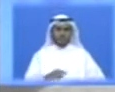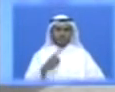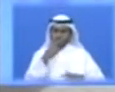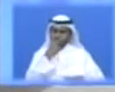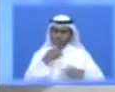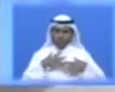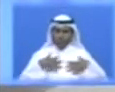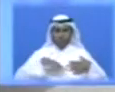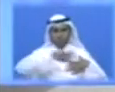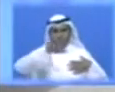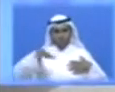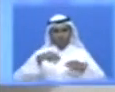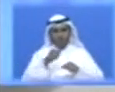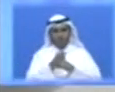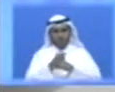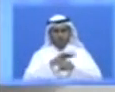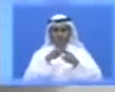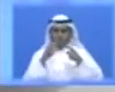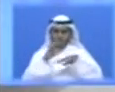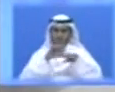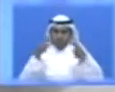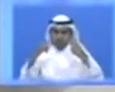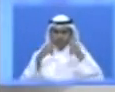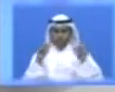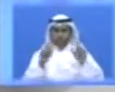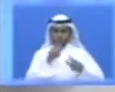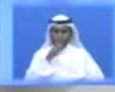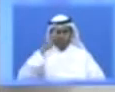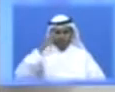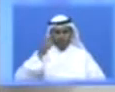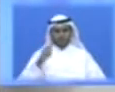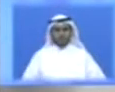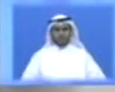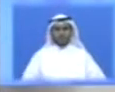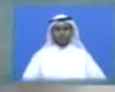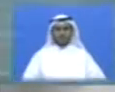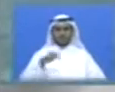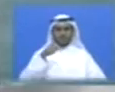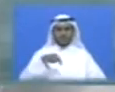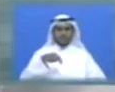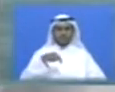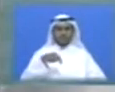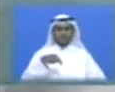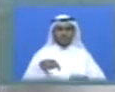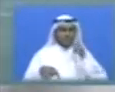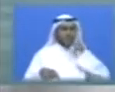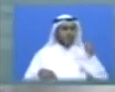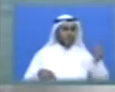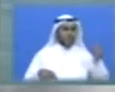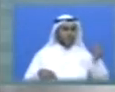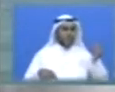تحية لجميع المواطنين والمتابعين. بالنسبة حق شيب الليوان، هو طبعا أثر